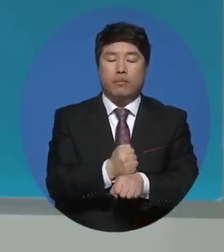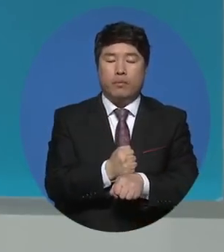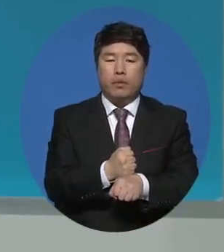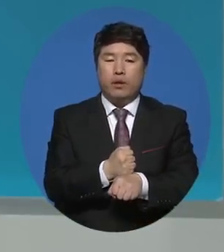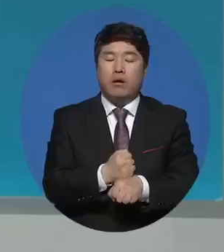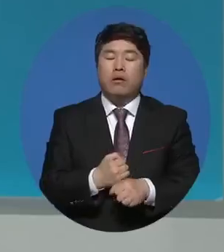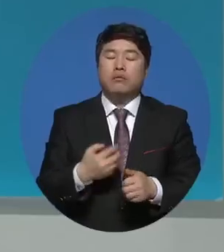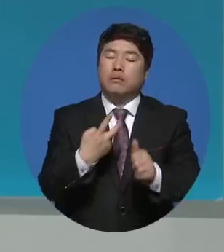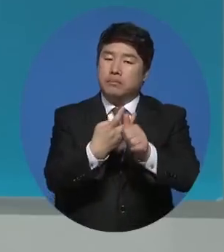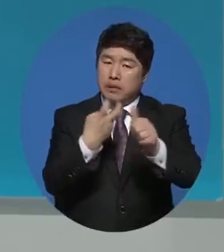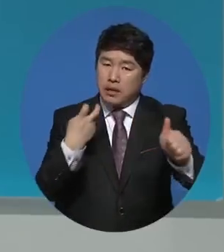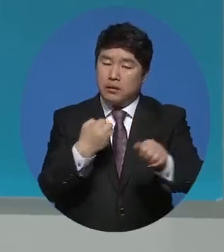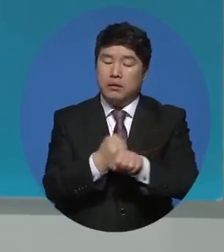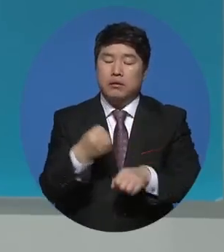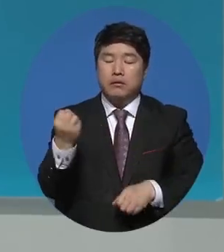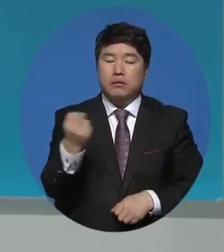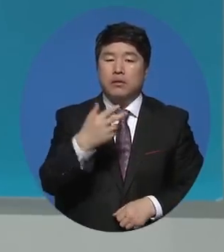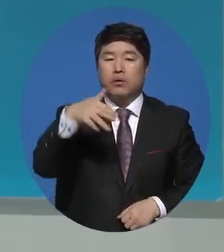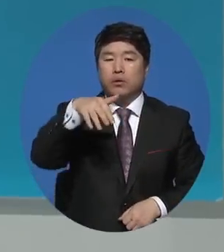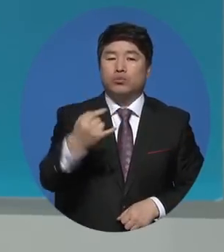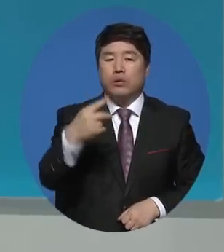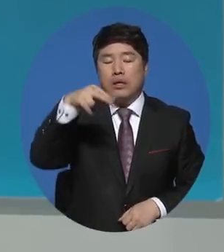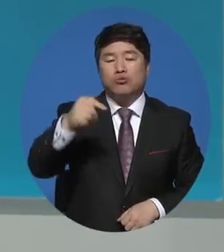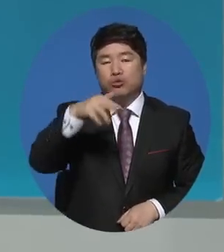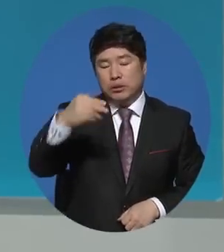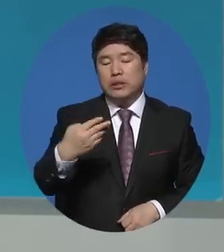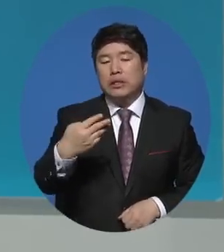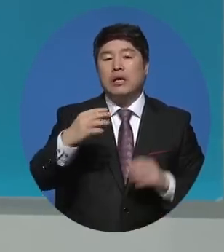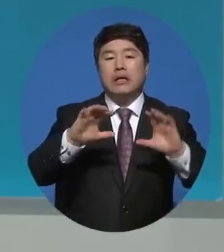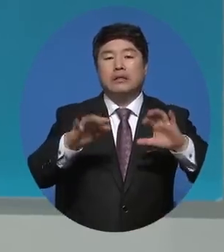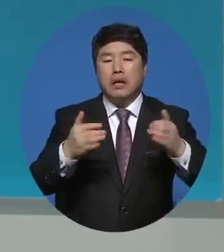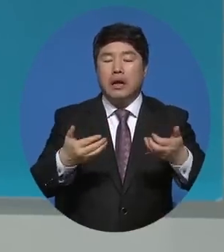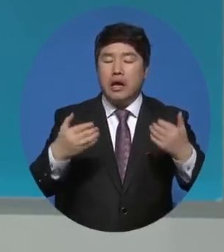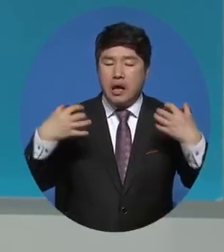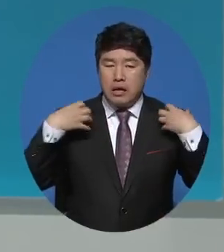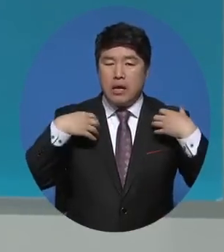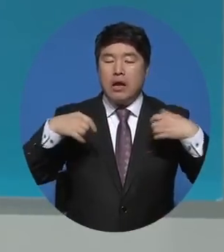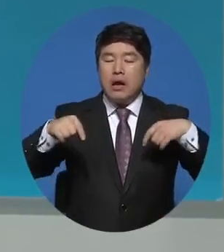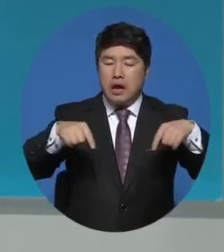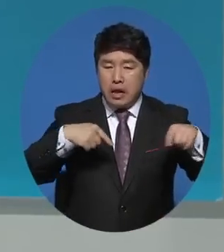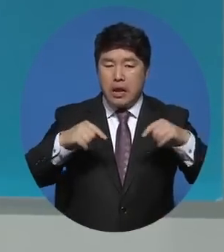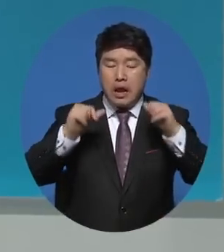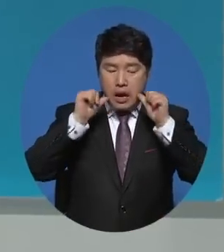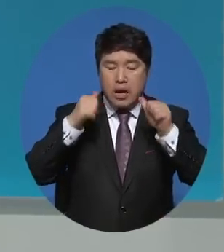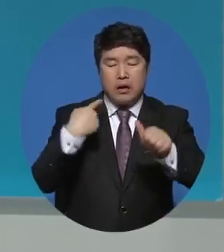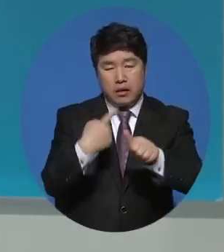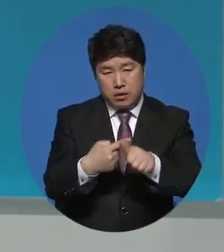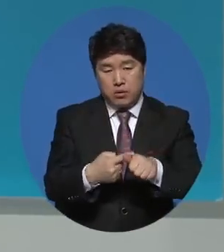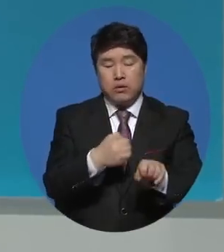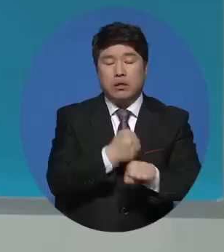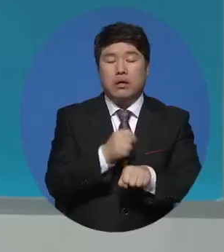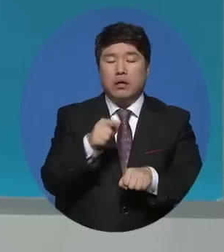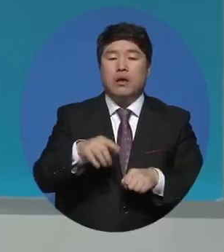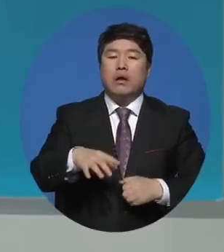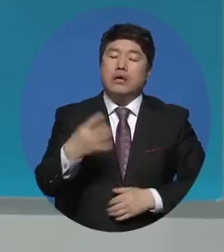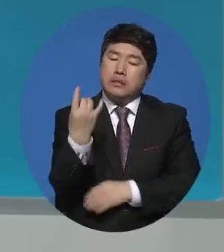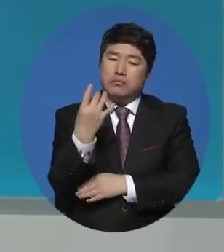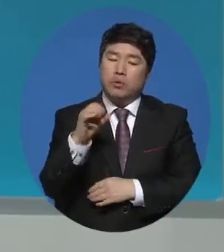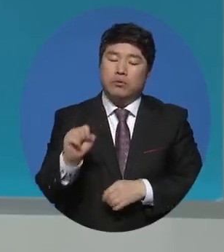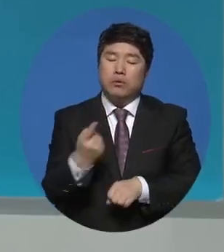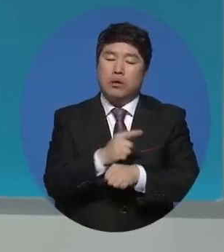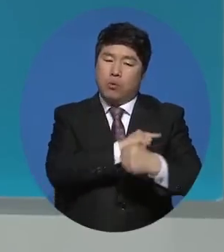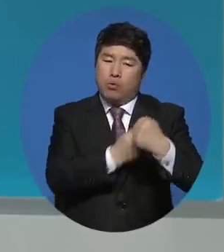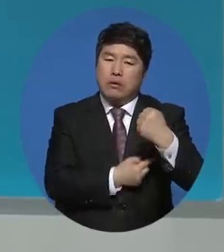탄핵 그리고 최순실 국정 농단이 근본 원인은 바로 권력이 하나로